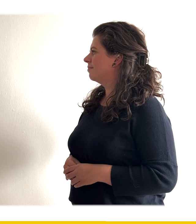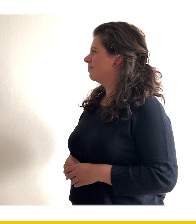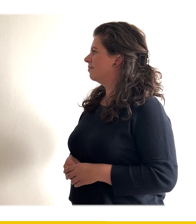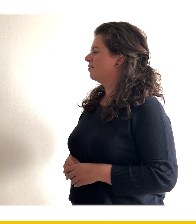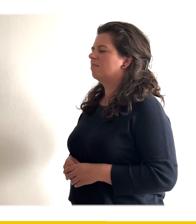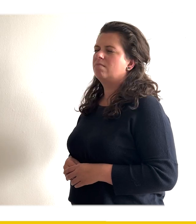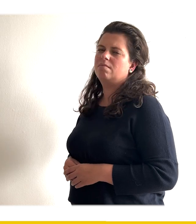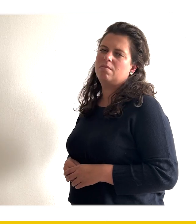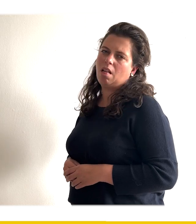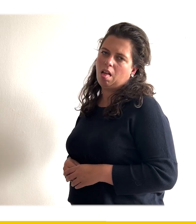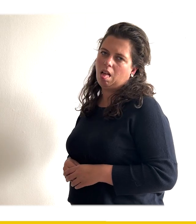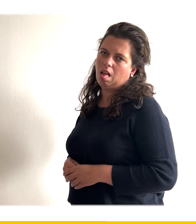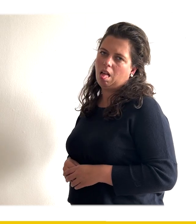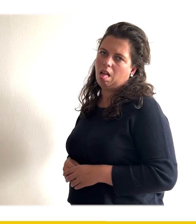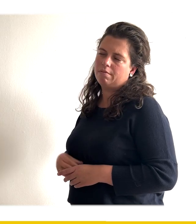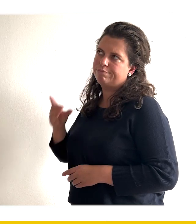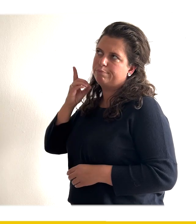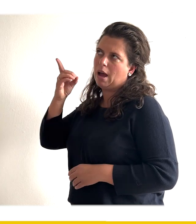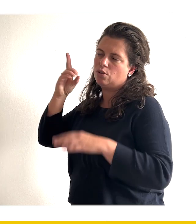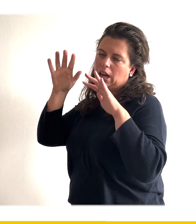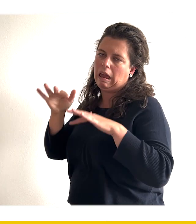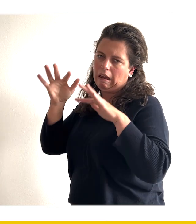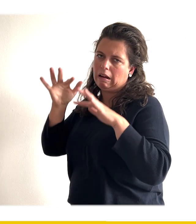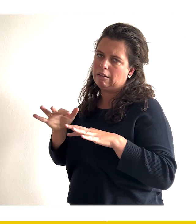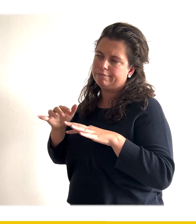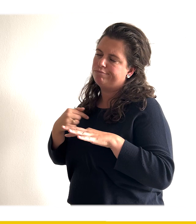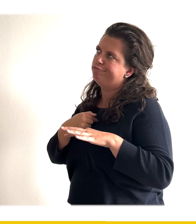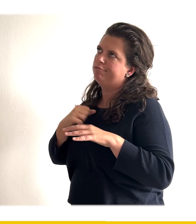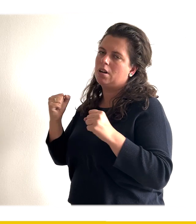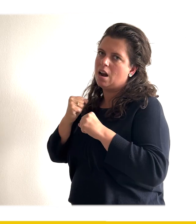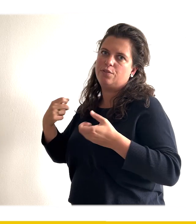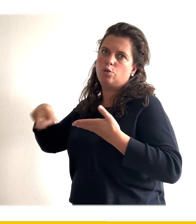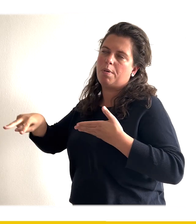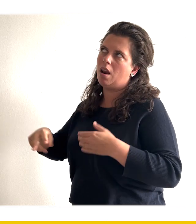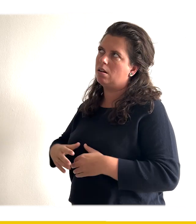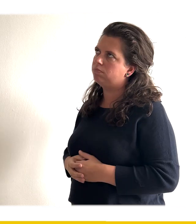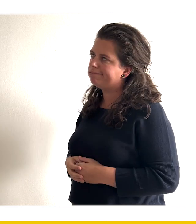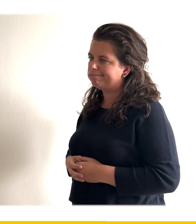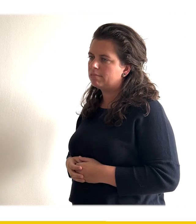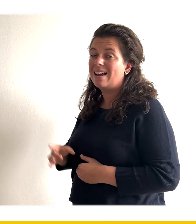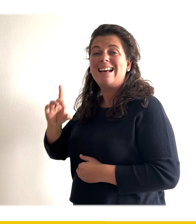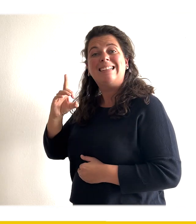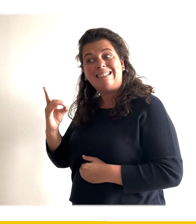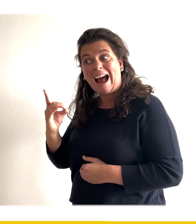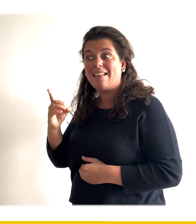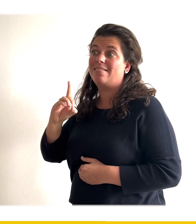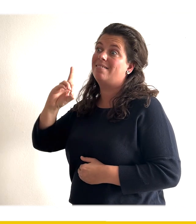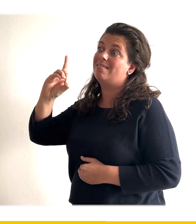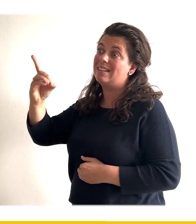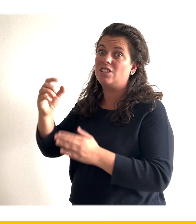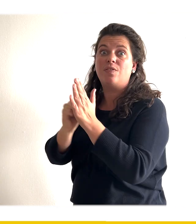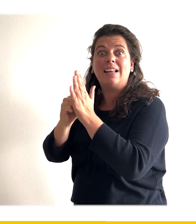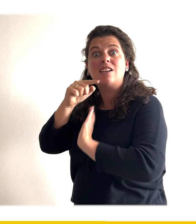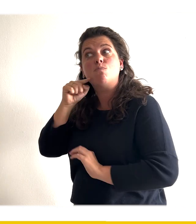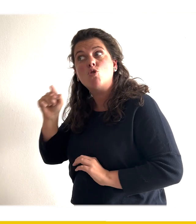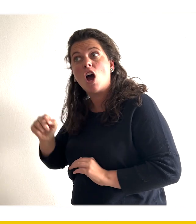kijk ze eens gek doen. Oh, nou regent het ook nog buiten. Kan niet eens voetballen ook. En Daan die is dit weekend naar zijn moeder toe. En Klaas die wilde